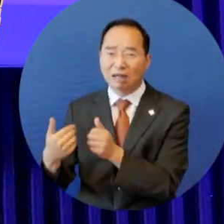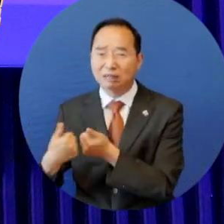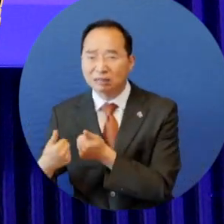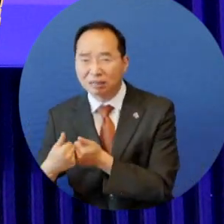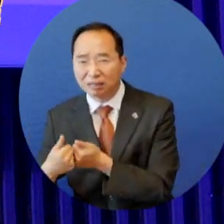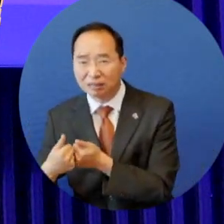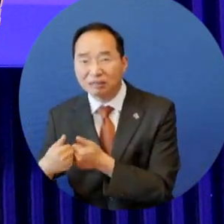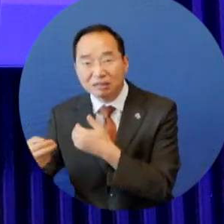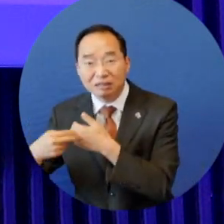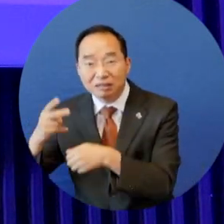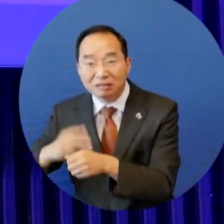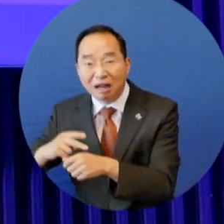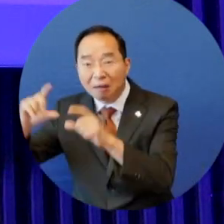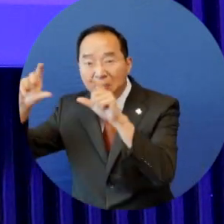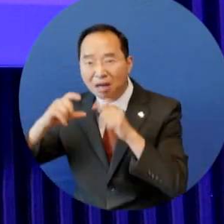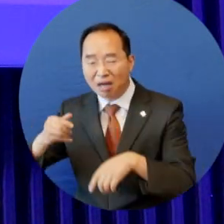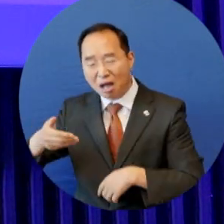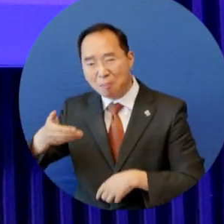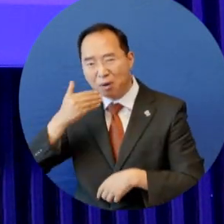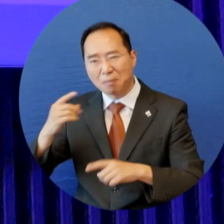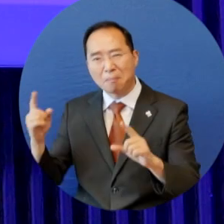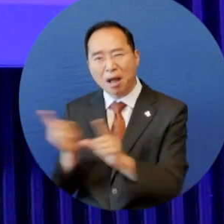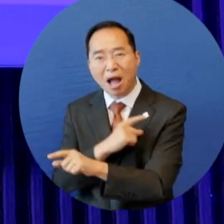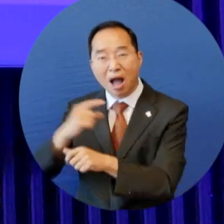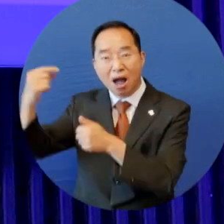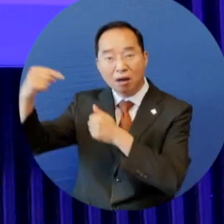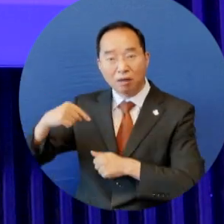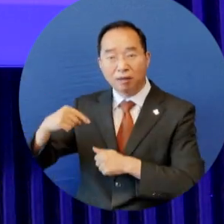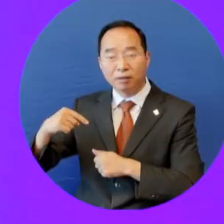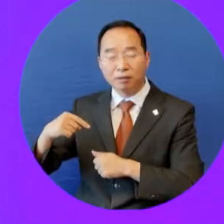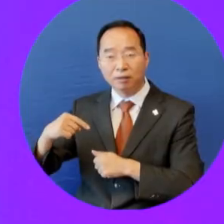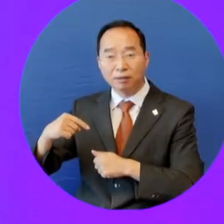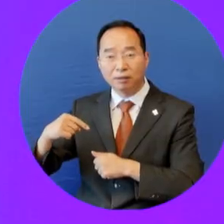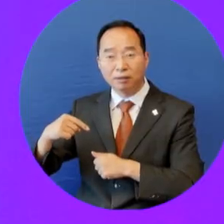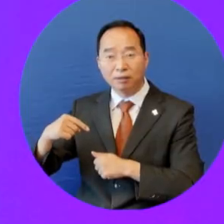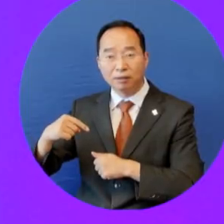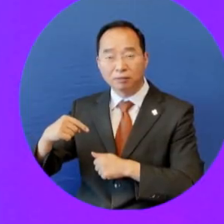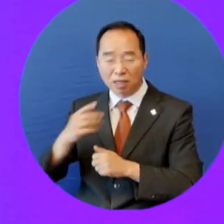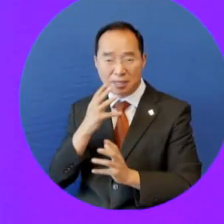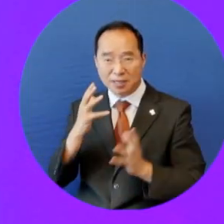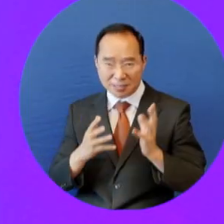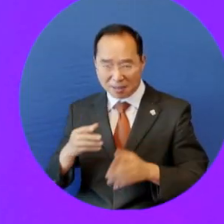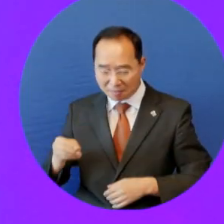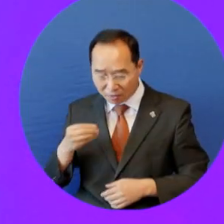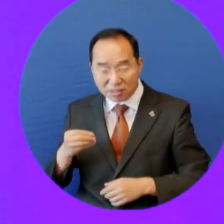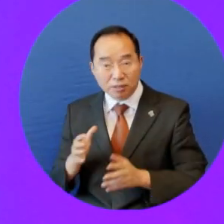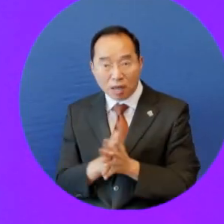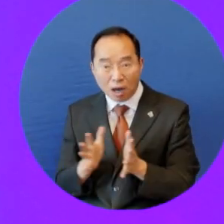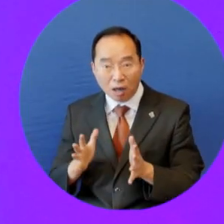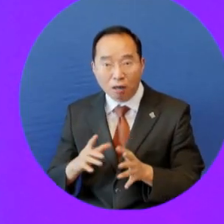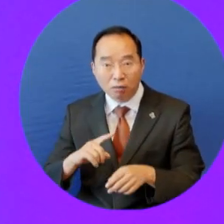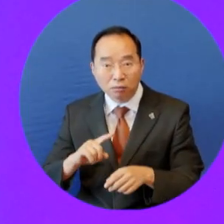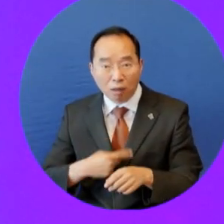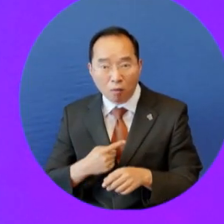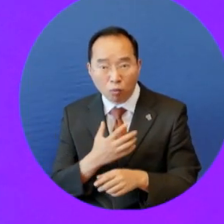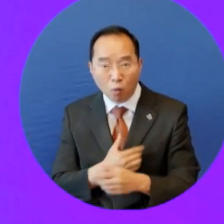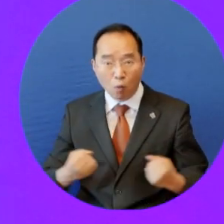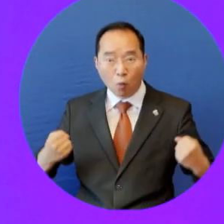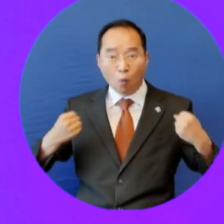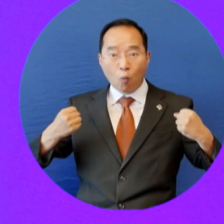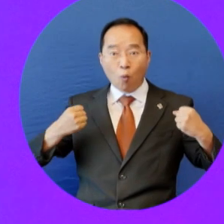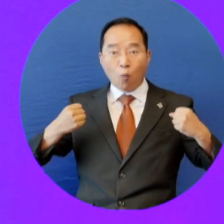의사를 만났는데 의사가 식단을 바꿔보라고 제안을 했다고 합니다. 식단을 바꾸니까 웬걸 더 활력이